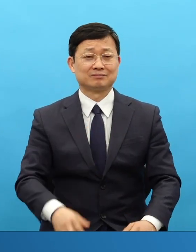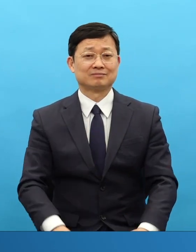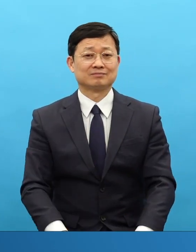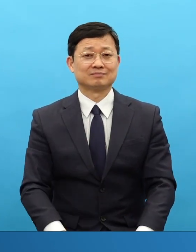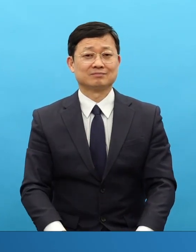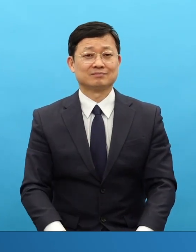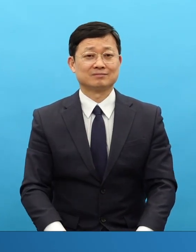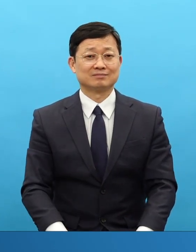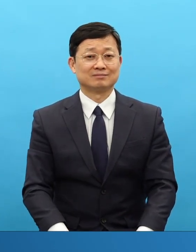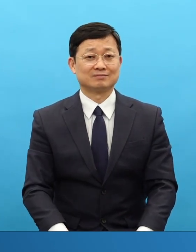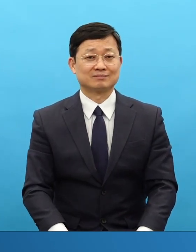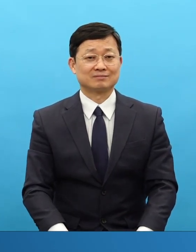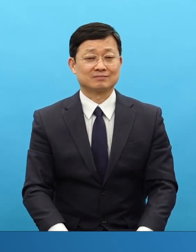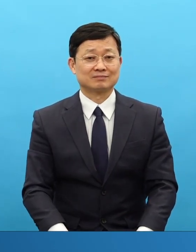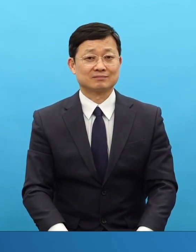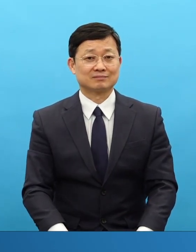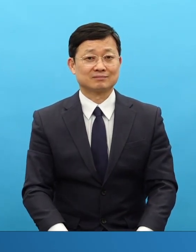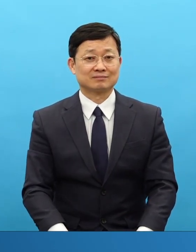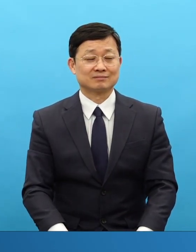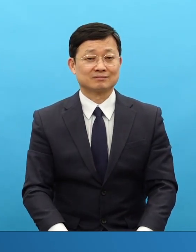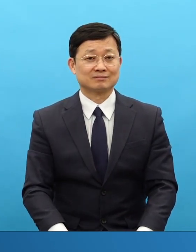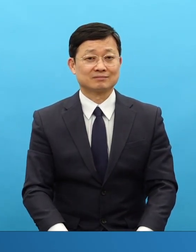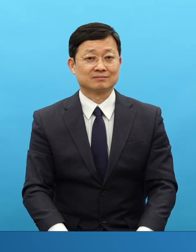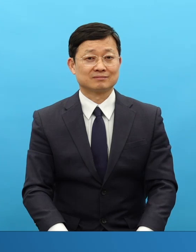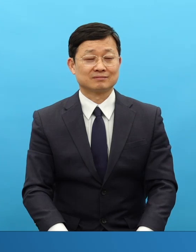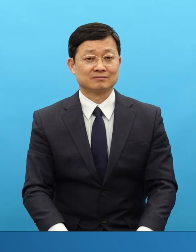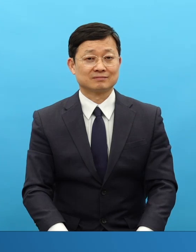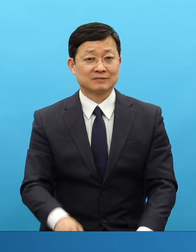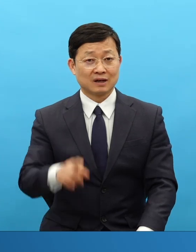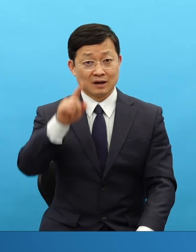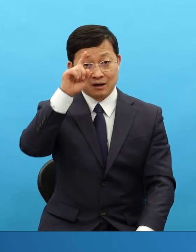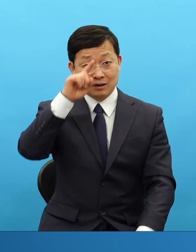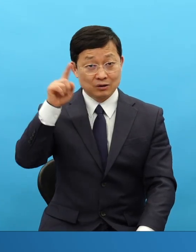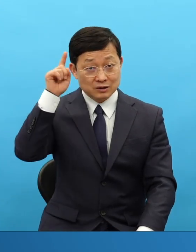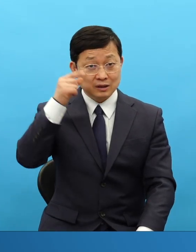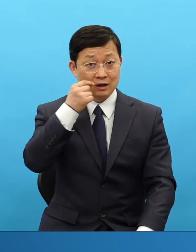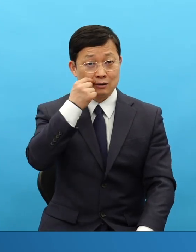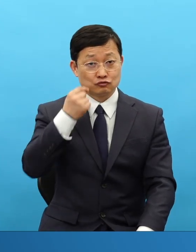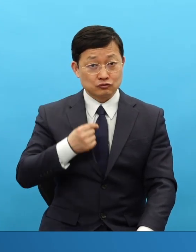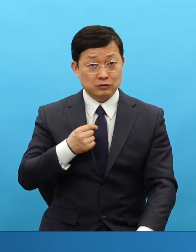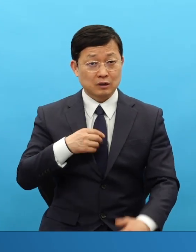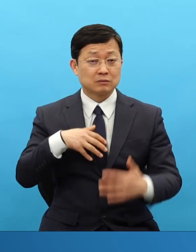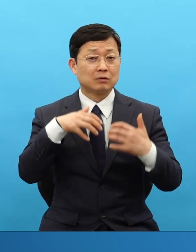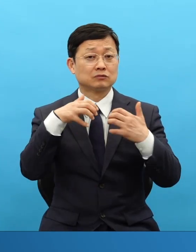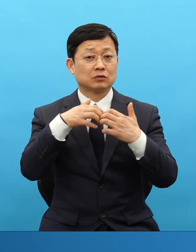지금 이미 러시아와 우크라인 싸움 붙었고요.